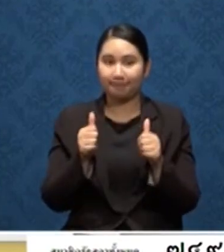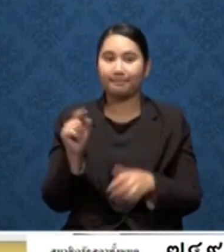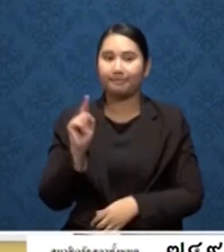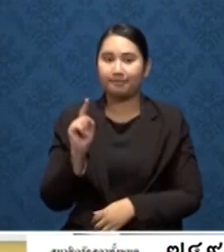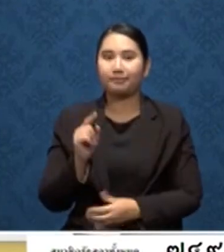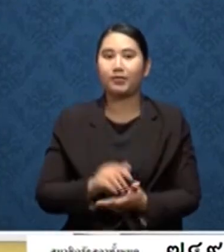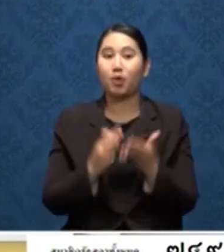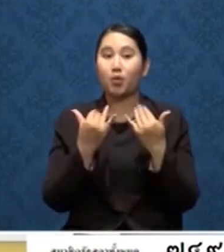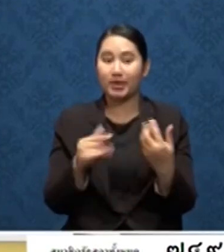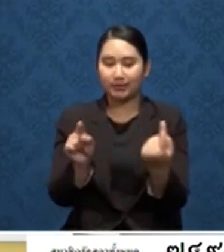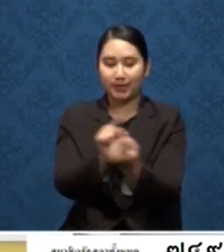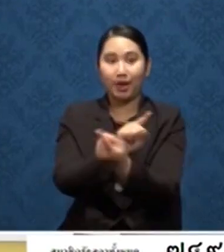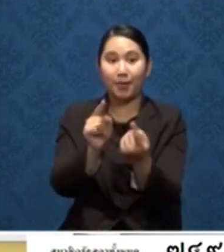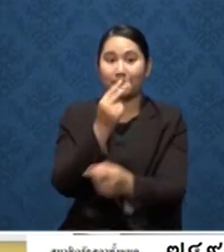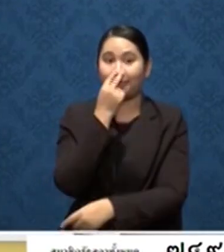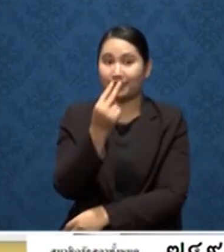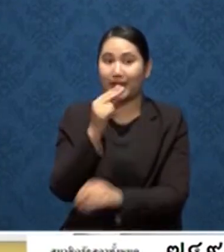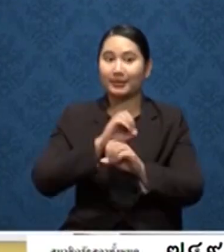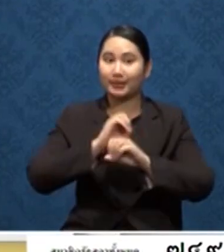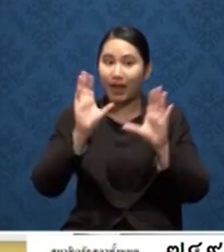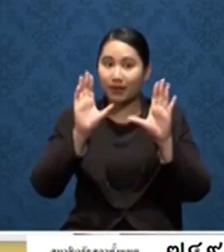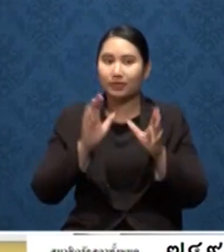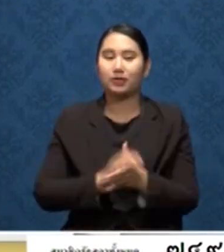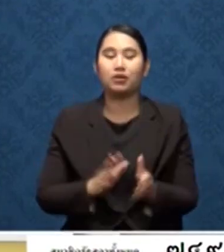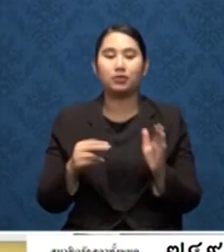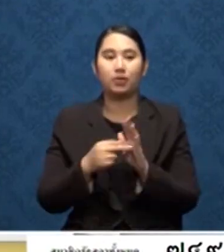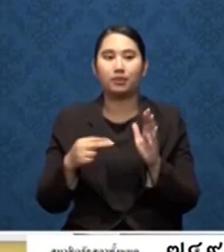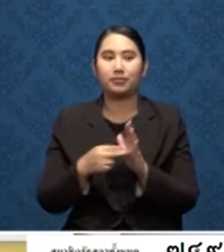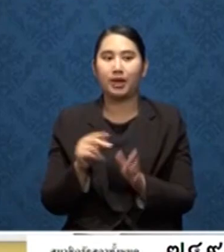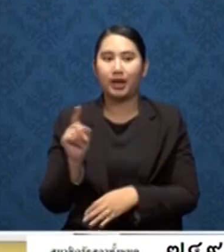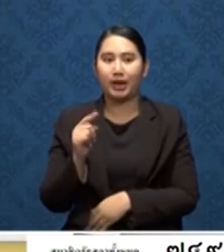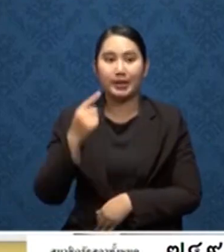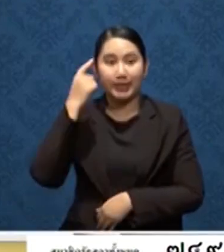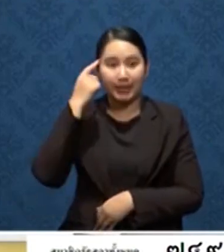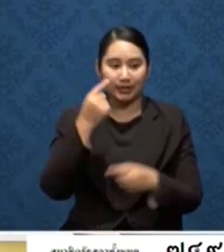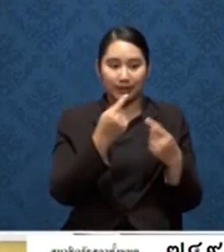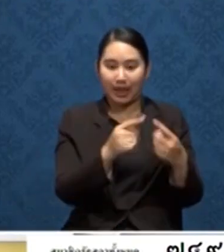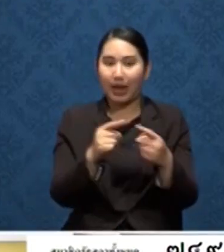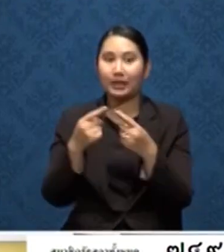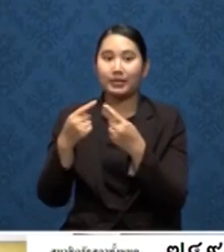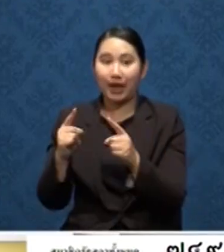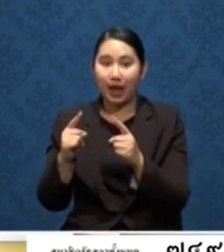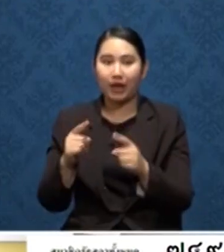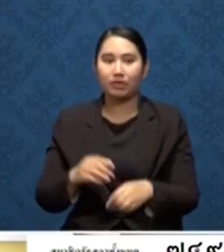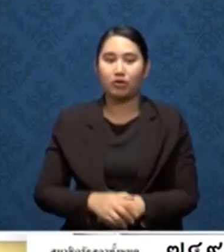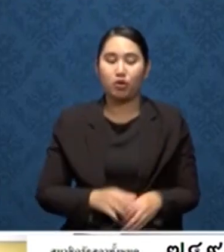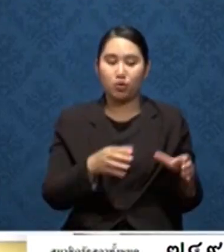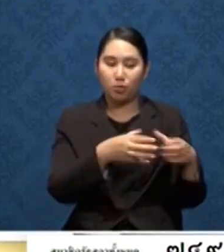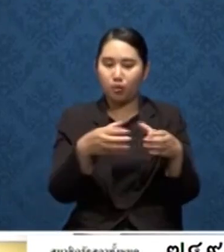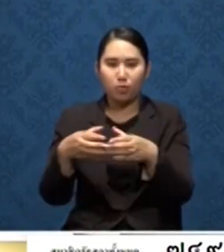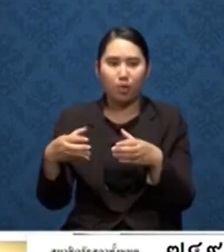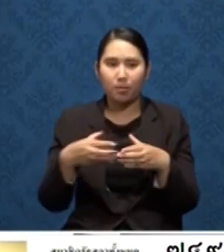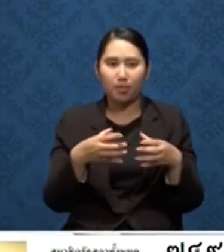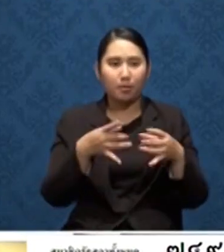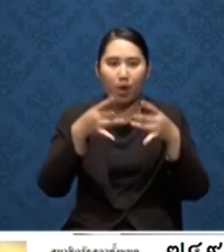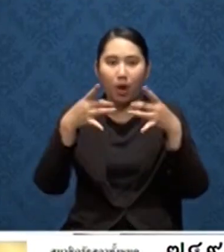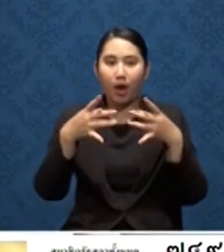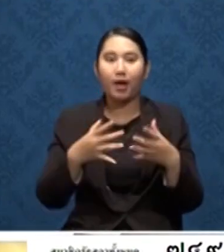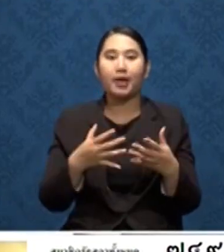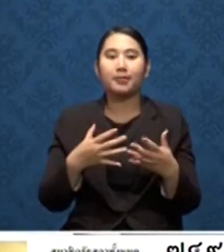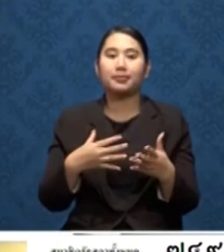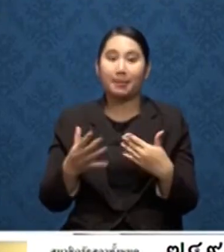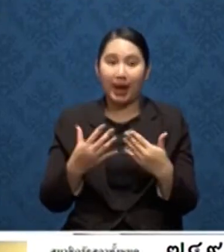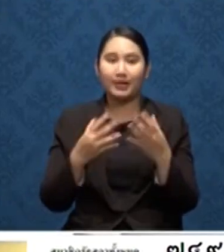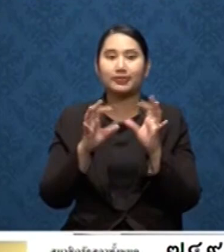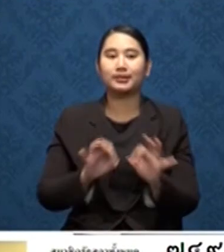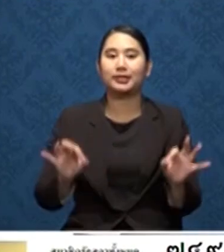ท่านจะได้แสดงให้สังคมเห็นว่าสิ่งหนึ่งที่อยู่เหนือความคิดเห็นที่แตกต่างหลากหลายระหว่างเราทุกพรรคนั้นคือจุดมุ่งหมายที่เรา